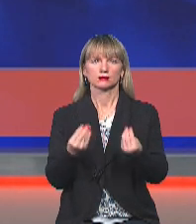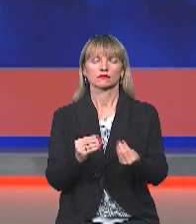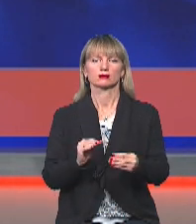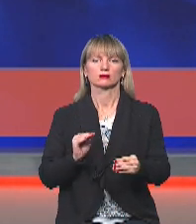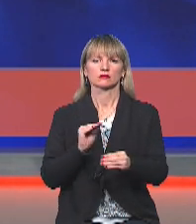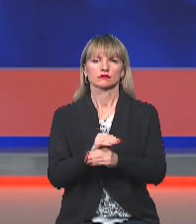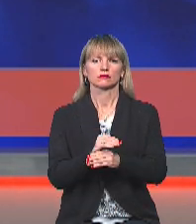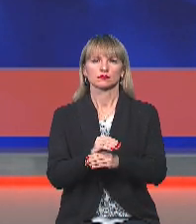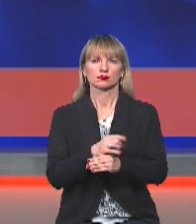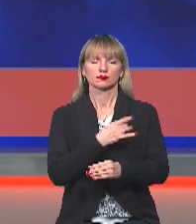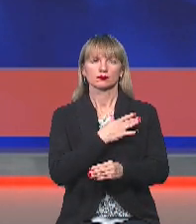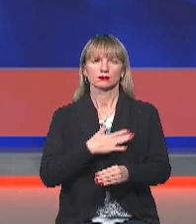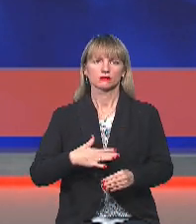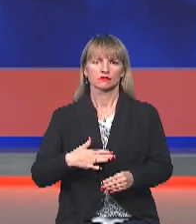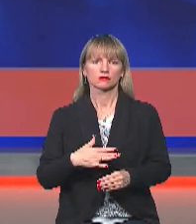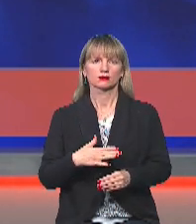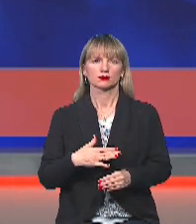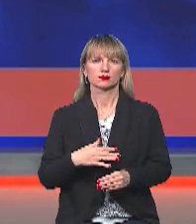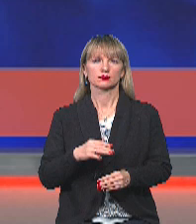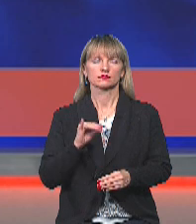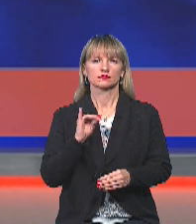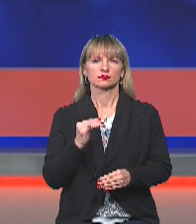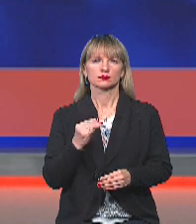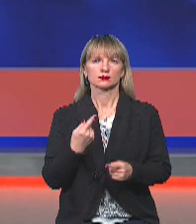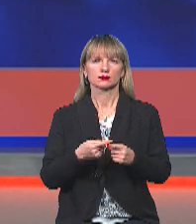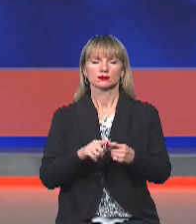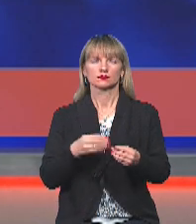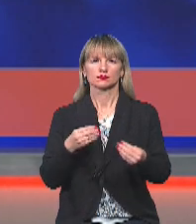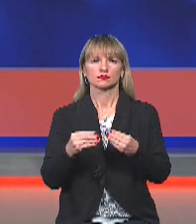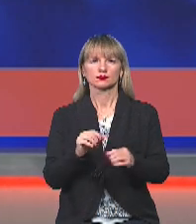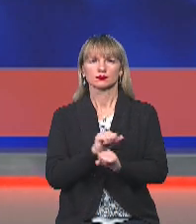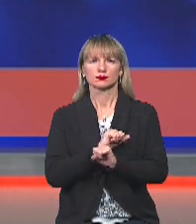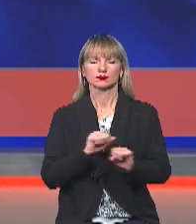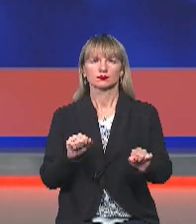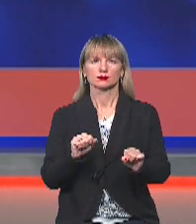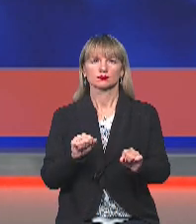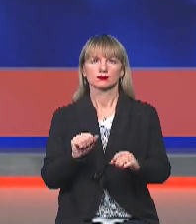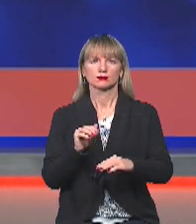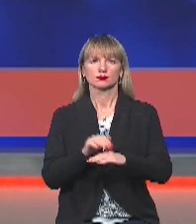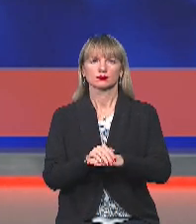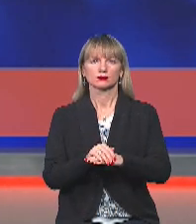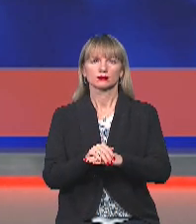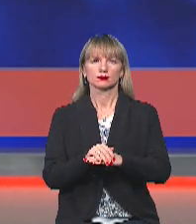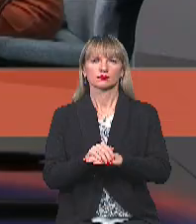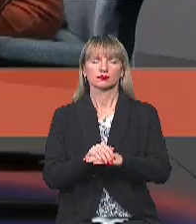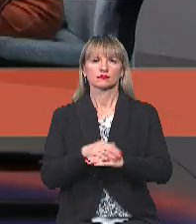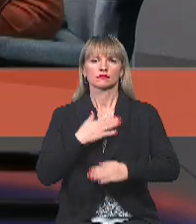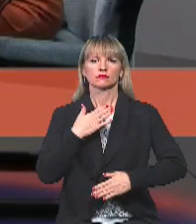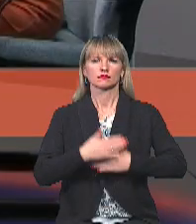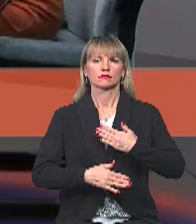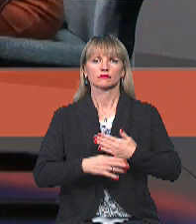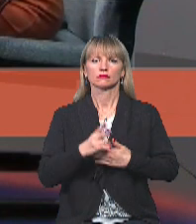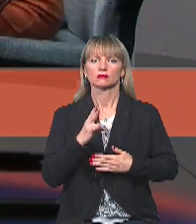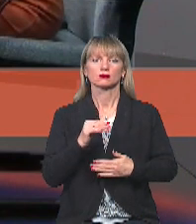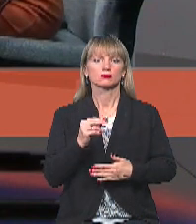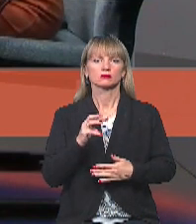додаткових поранень. І цей пластик не можна виявити навіть рентгеном,